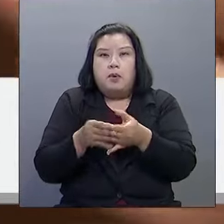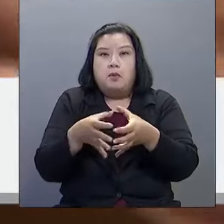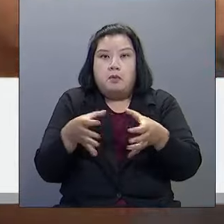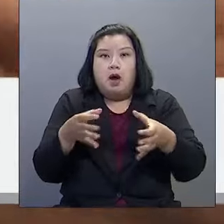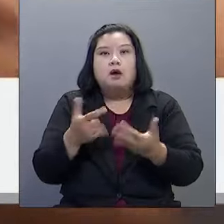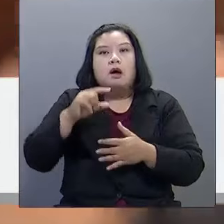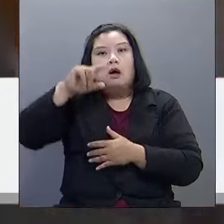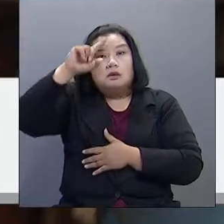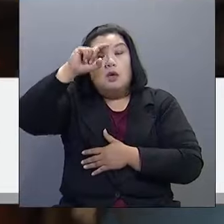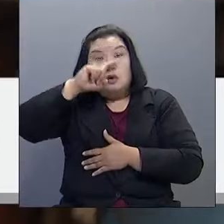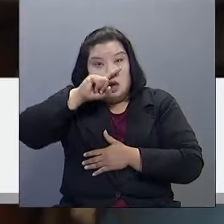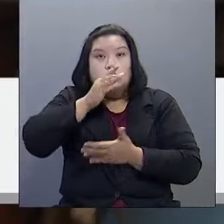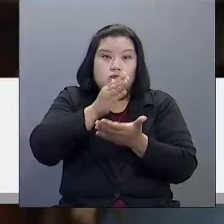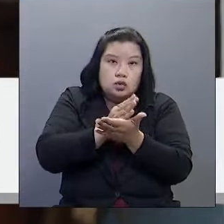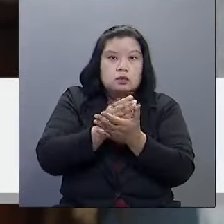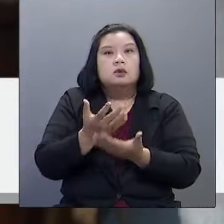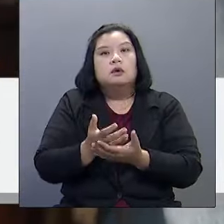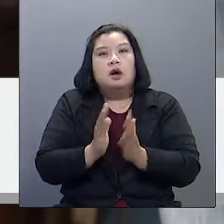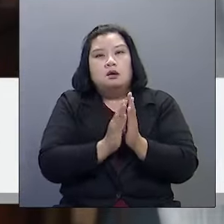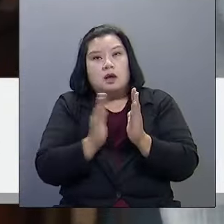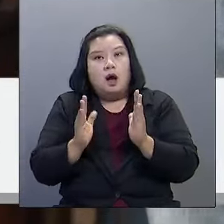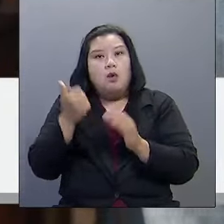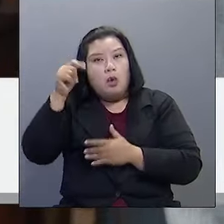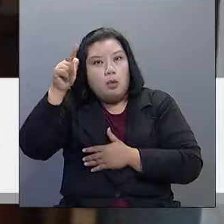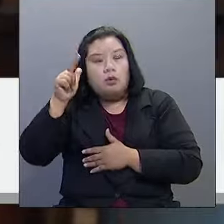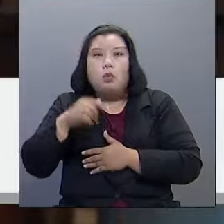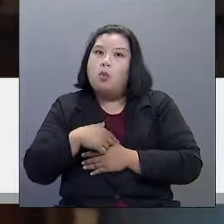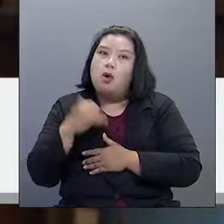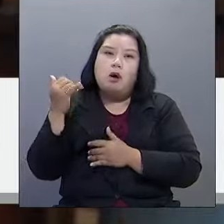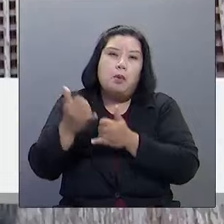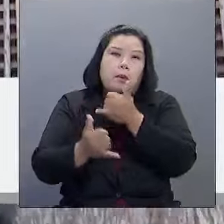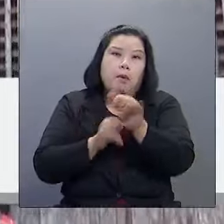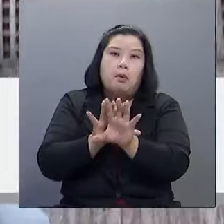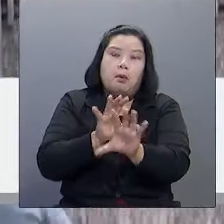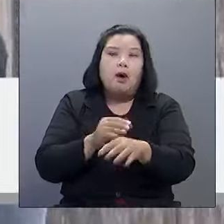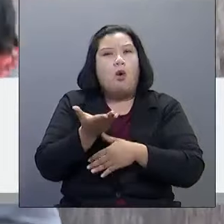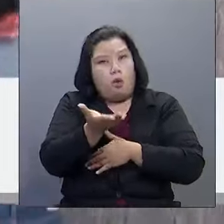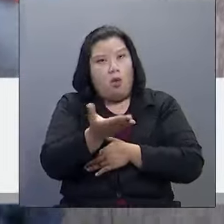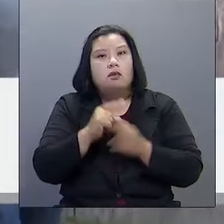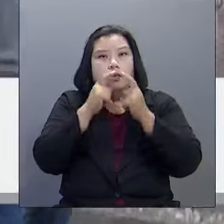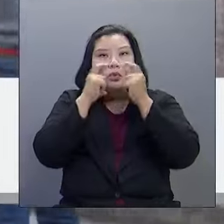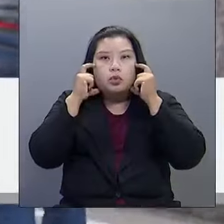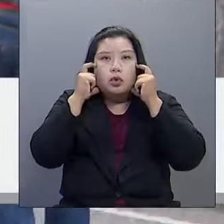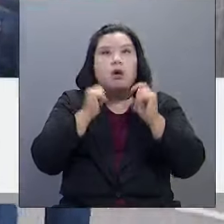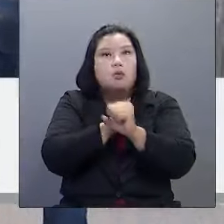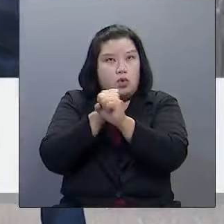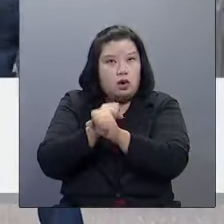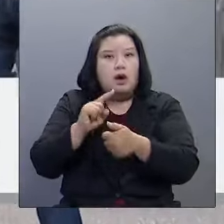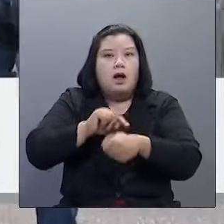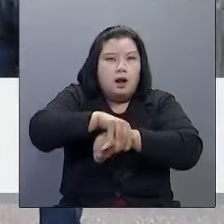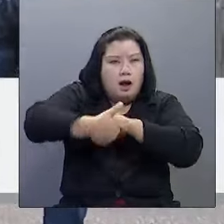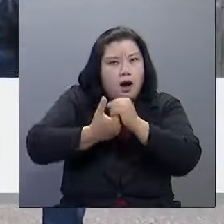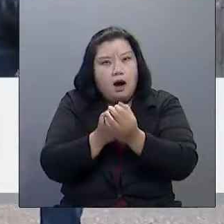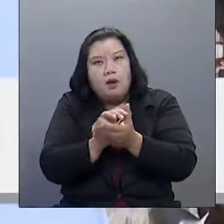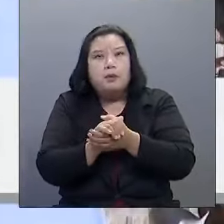ช่วงวันหยุดมีนักท่องเที่ยวทยอยมาจำนวนมากนะคะโดยขอความร่วมมือนักท่องเที่ยวให้สวมใส่หน้ากากอนามัยล้างมือด้วย